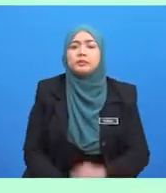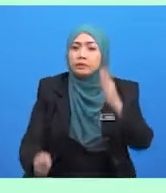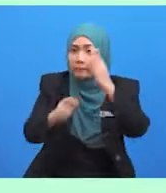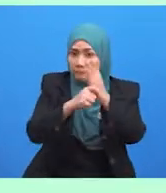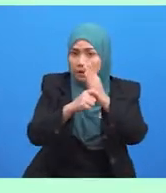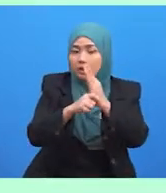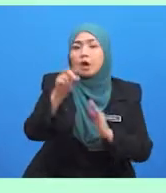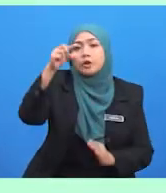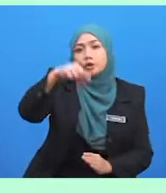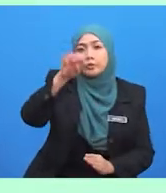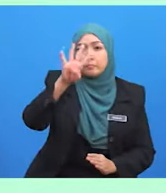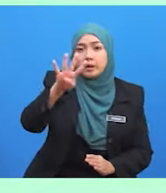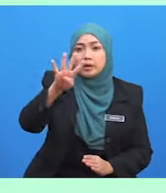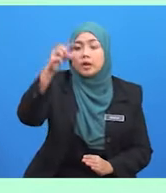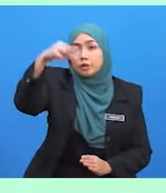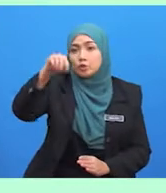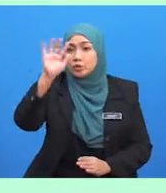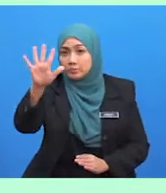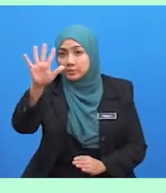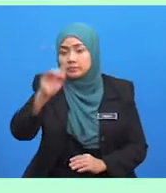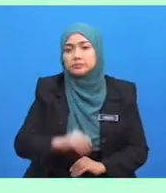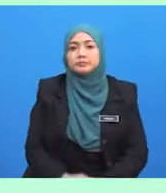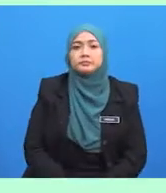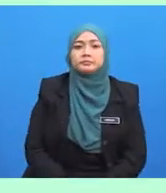Tambah Q4, Q5.